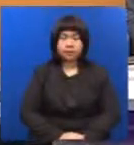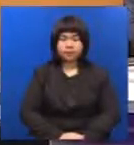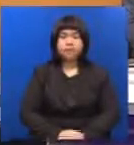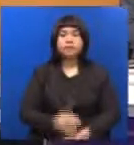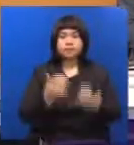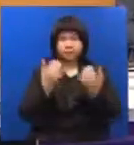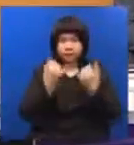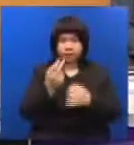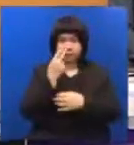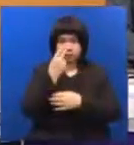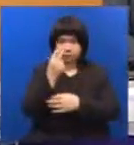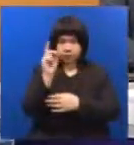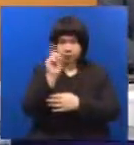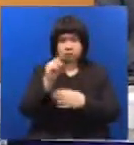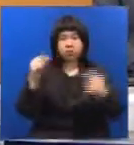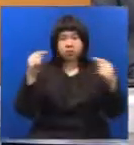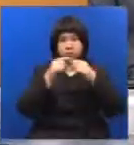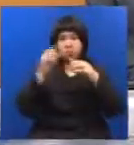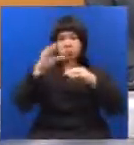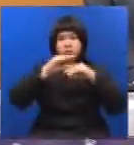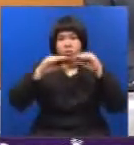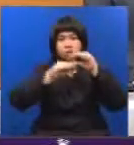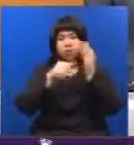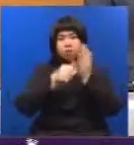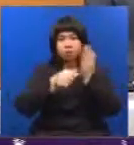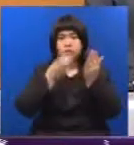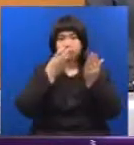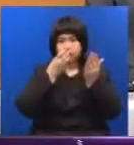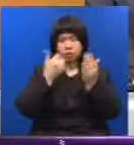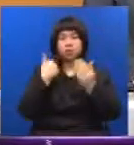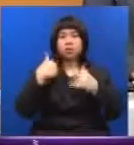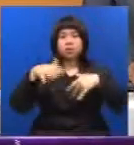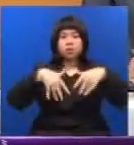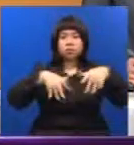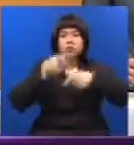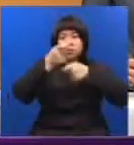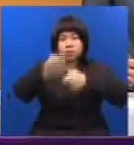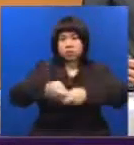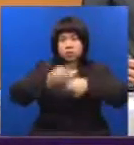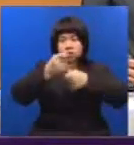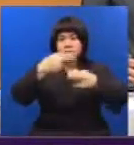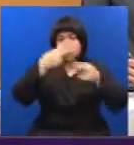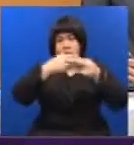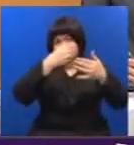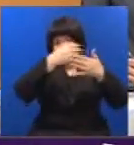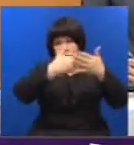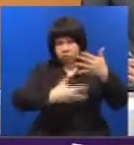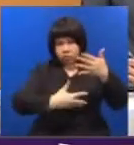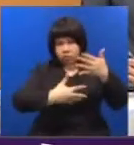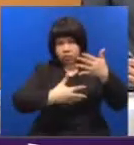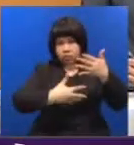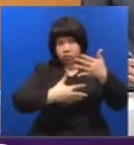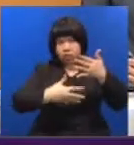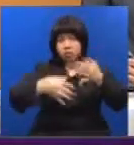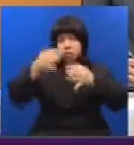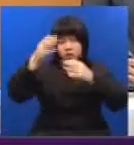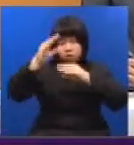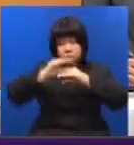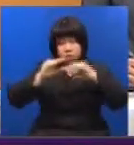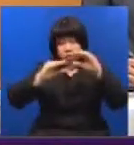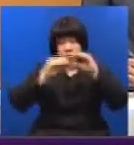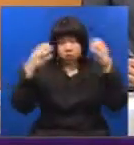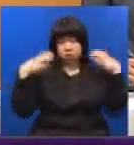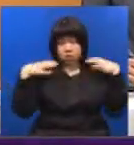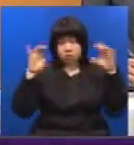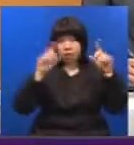กลบมาทตามกinstต่ใเรื่ของโงการรจำนำข้าวก็มพน้ชานาที่ขึนทะเบีญเข้าโครงการรัจำนำข้าวกับรัฐบันในหลายพื้น